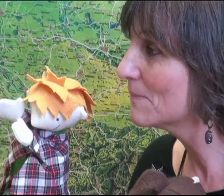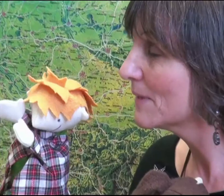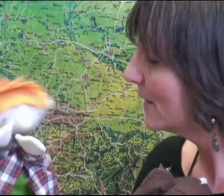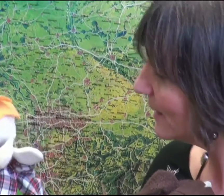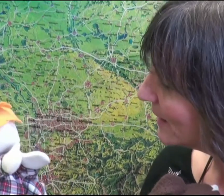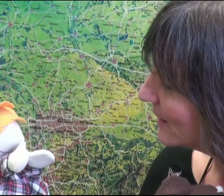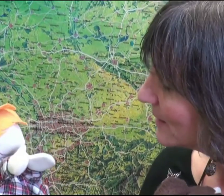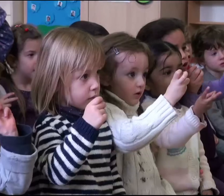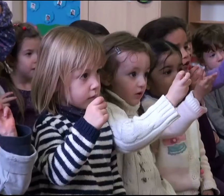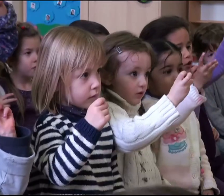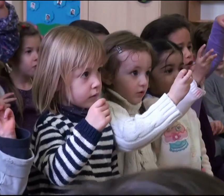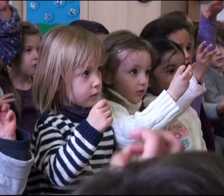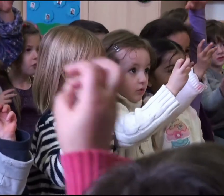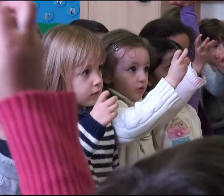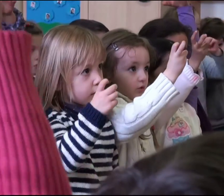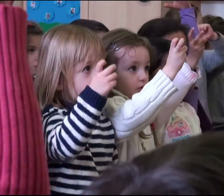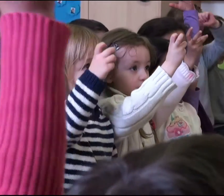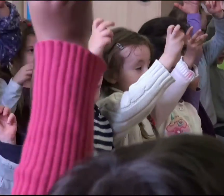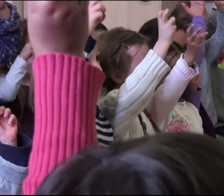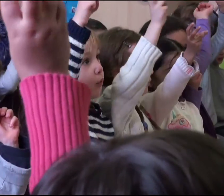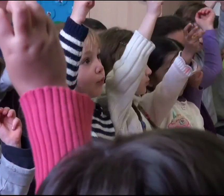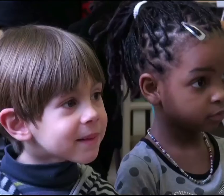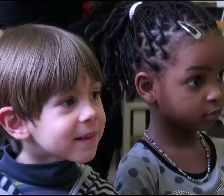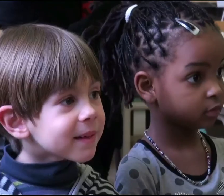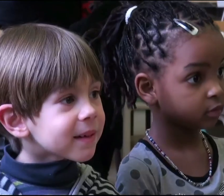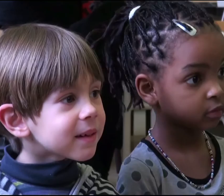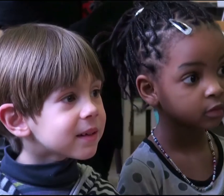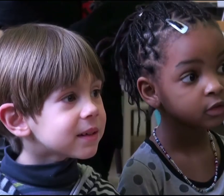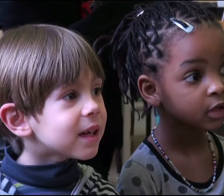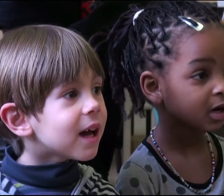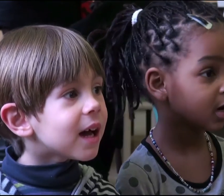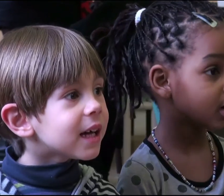pour les emmener dans un voyage de découverte du pays partenaire.